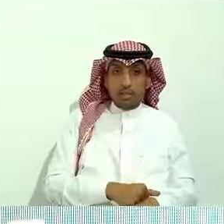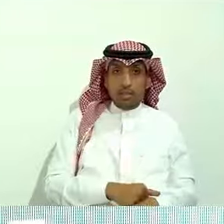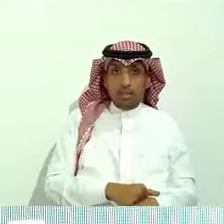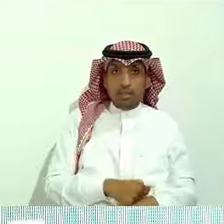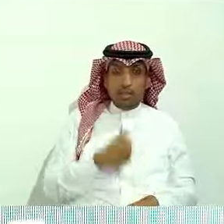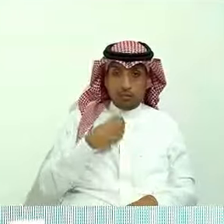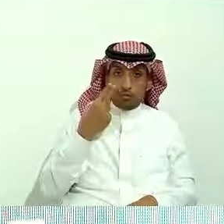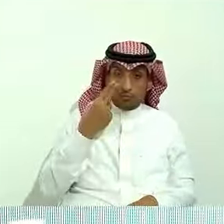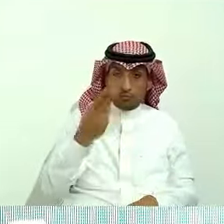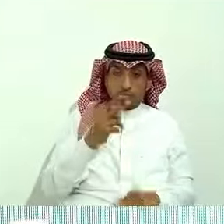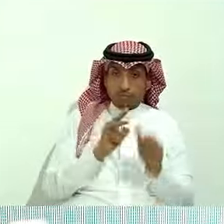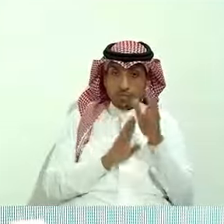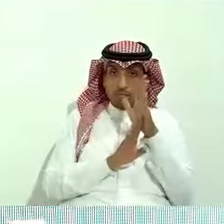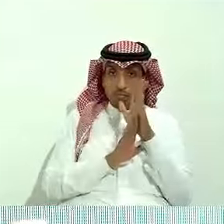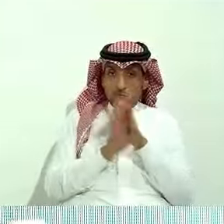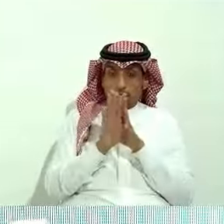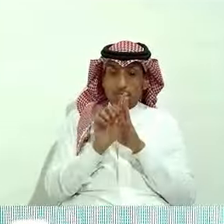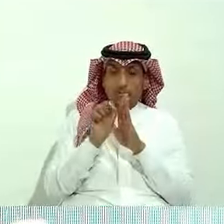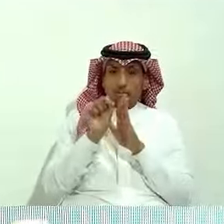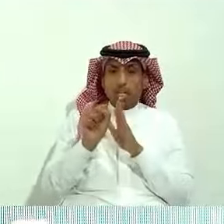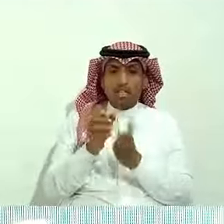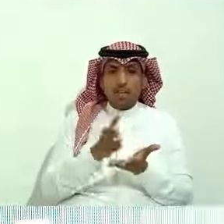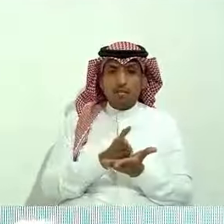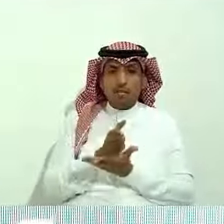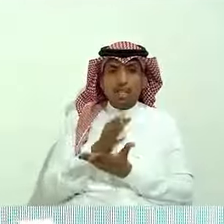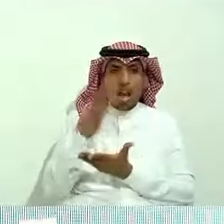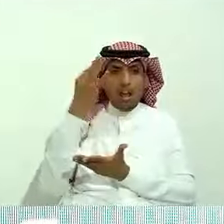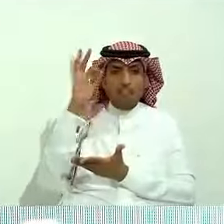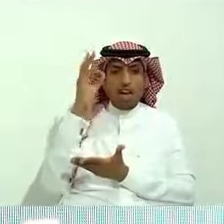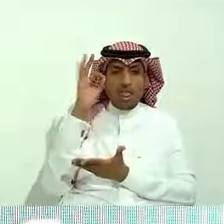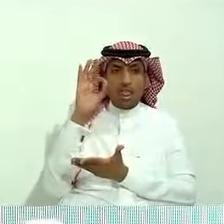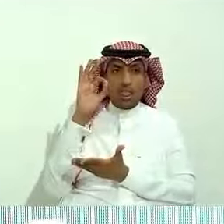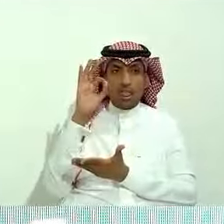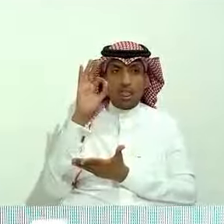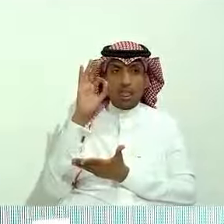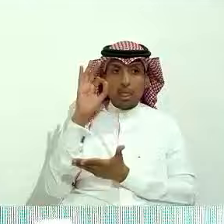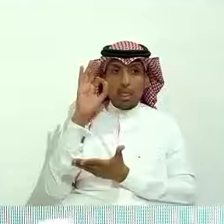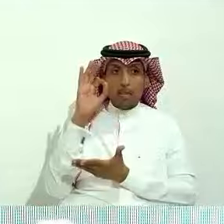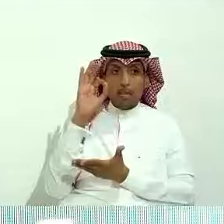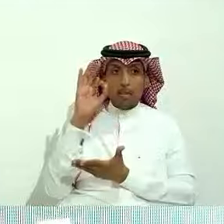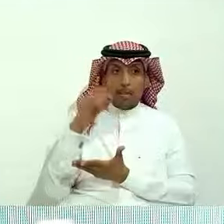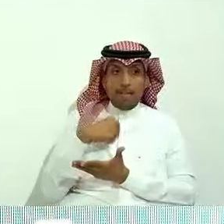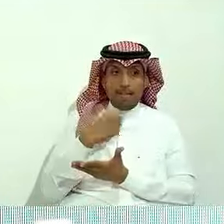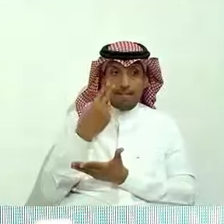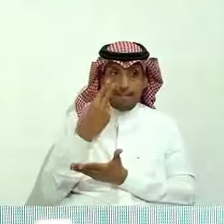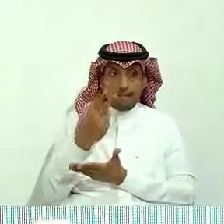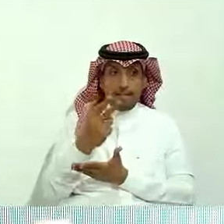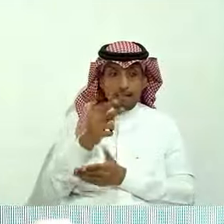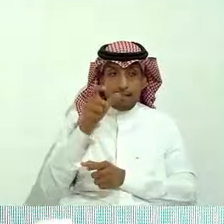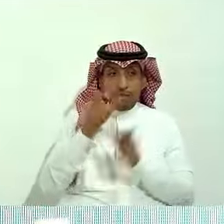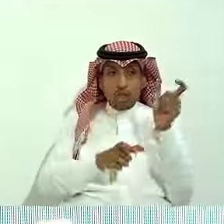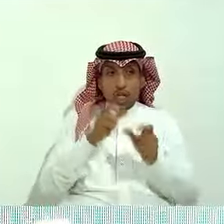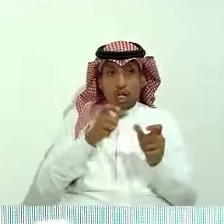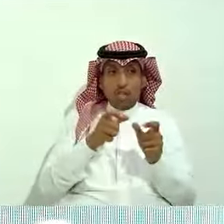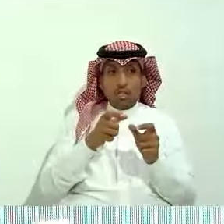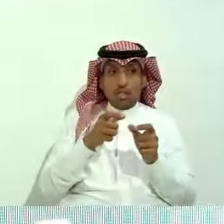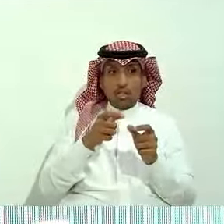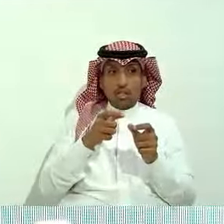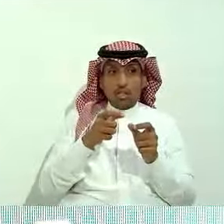وتطور في مجال الفنون بالذات، أجد أنه من واجب المصممين